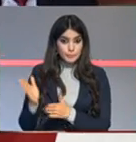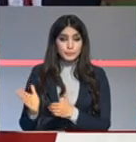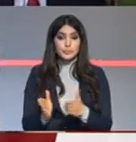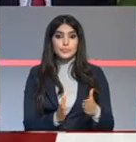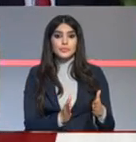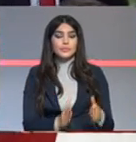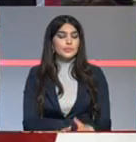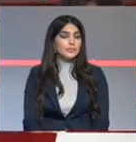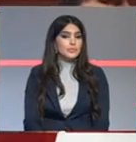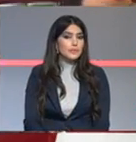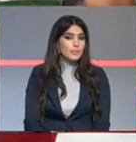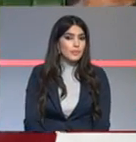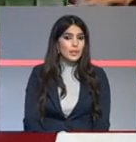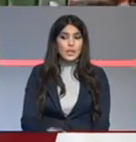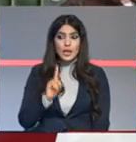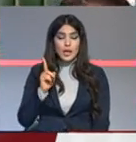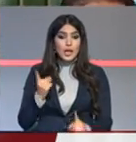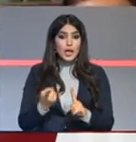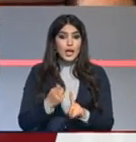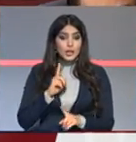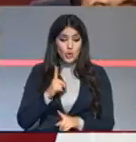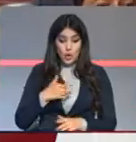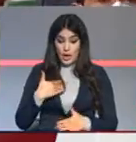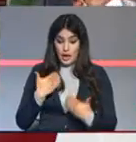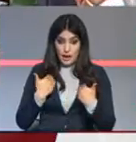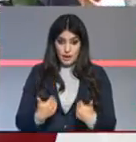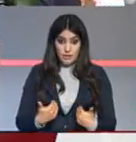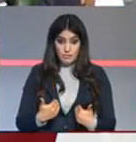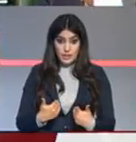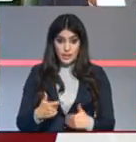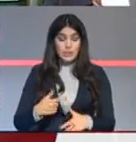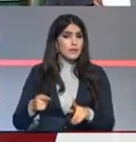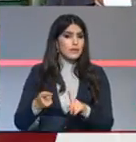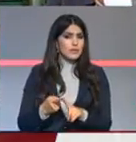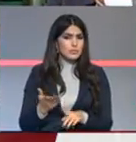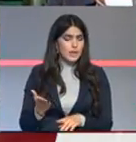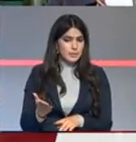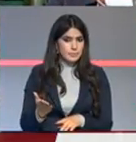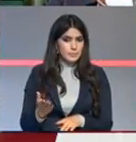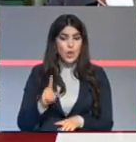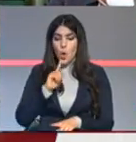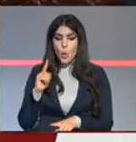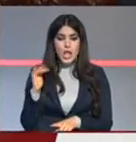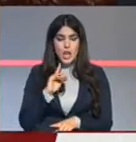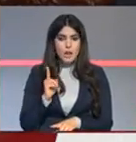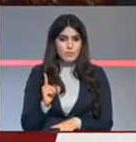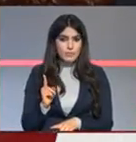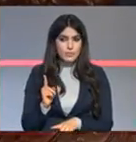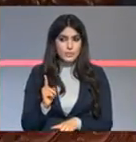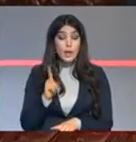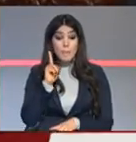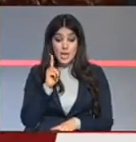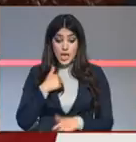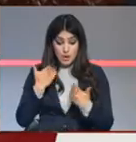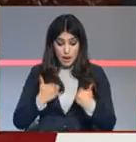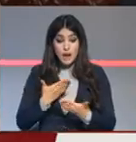من التواضع كي لا ننصب أنفسنا معيارا لنزاهة الناس أو فسادهم، بل نثق